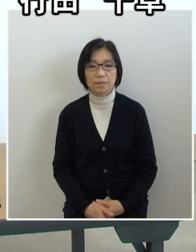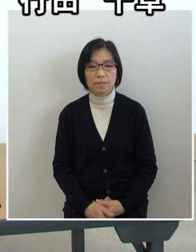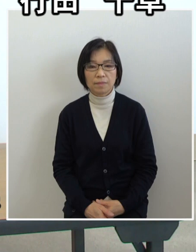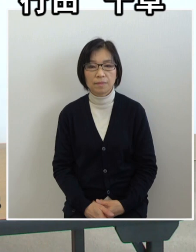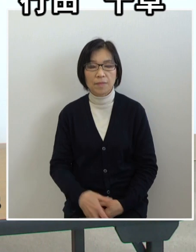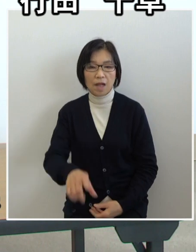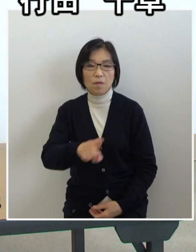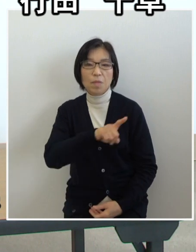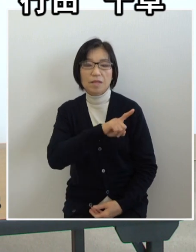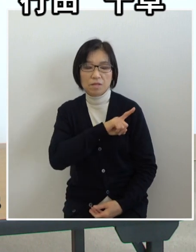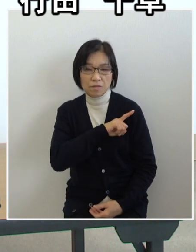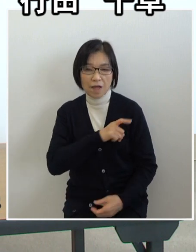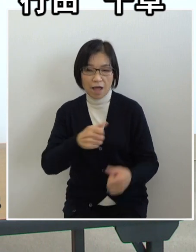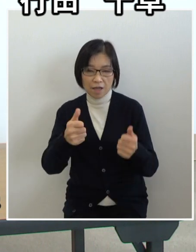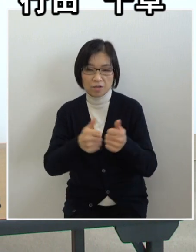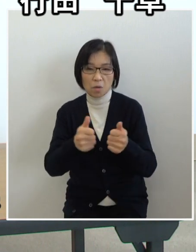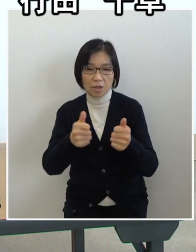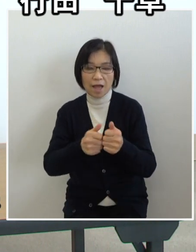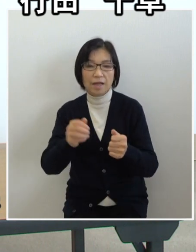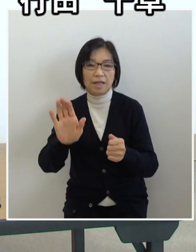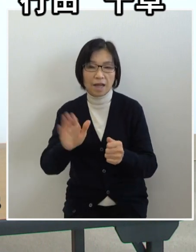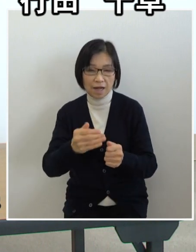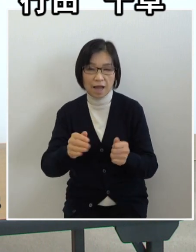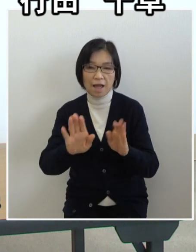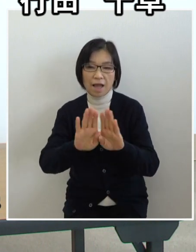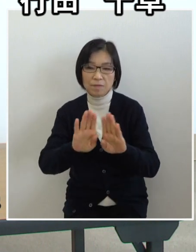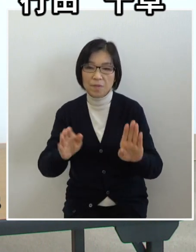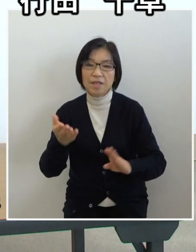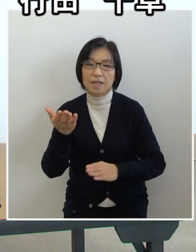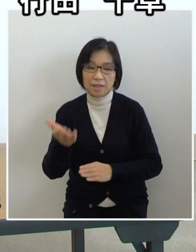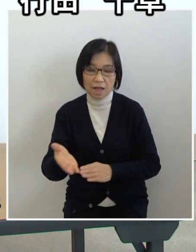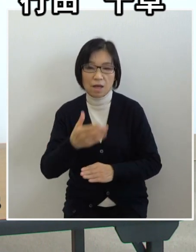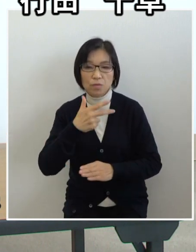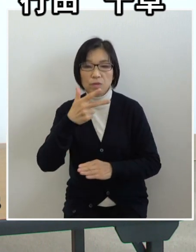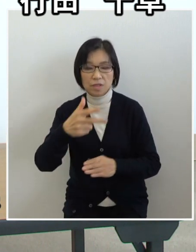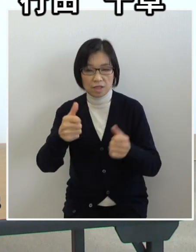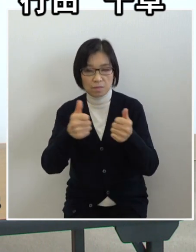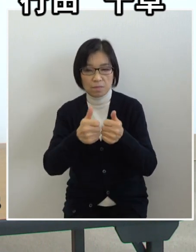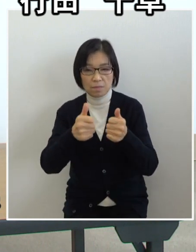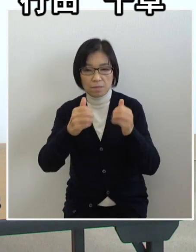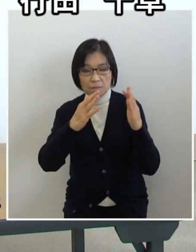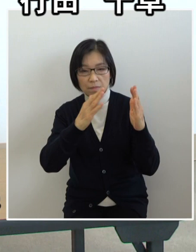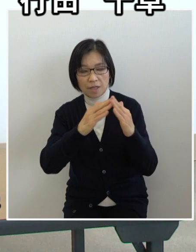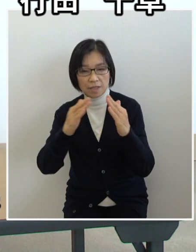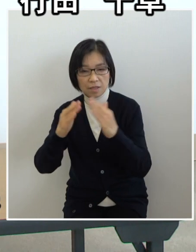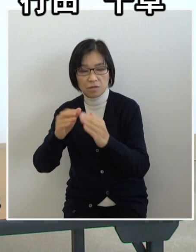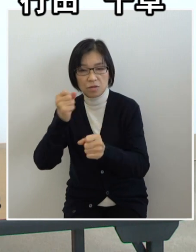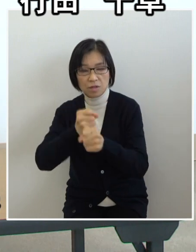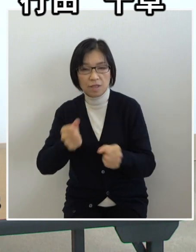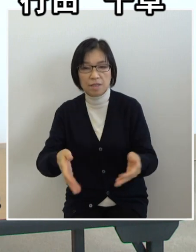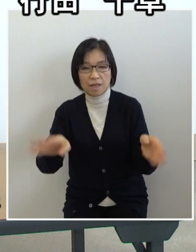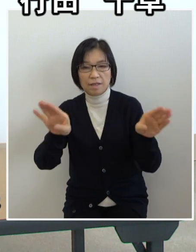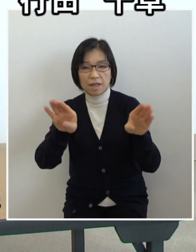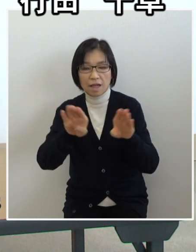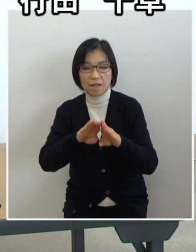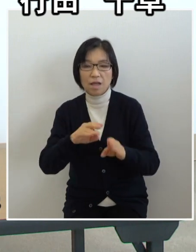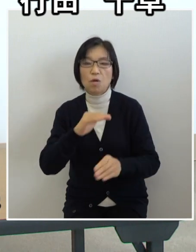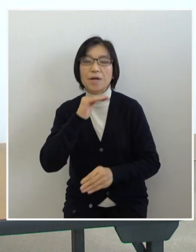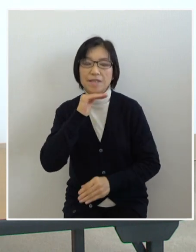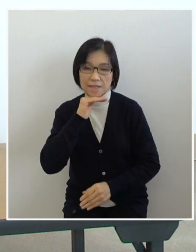まずは相談から始めませんか。福祉まちづくりセンターでお待ちしています。